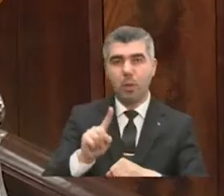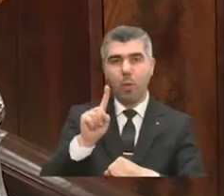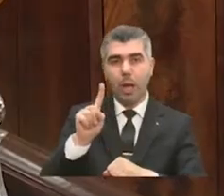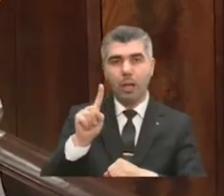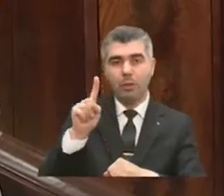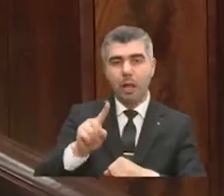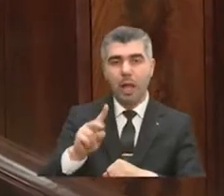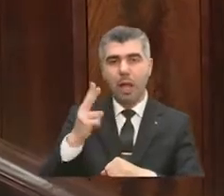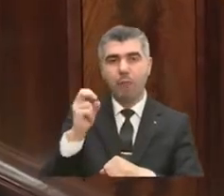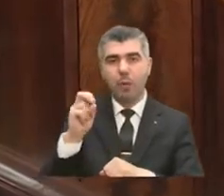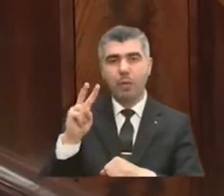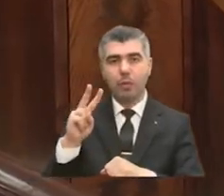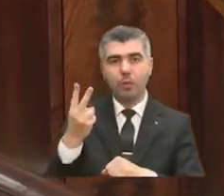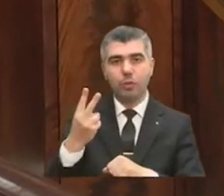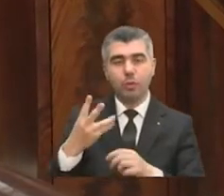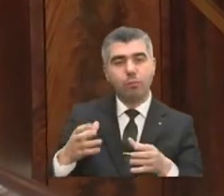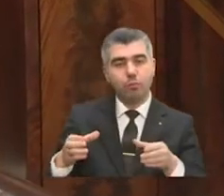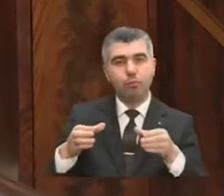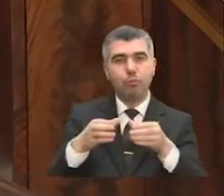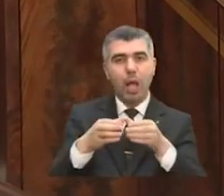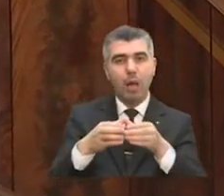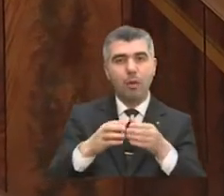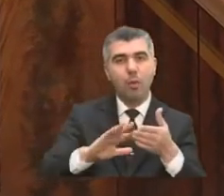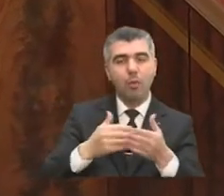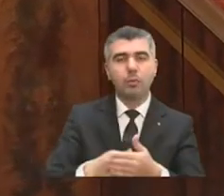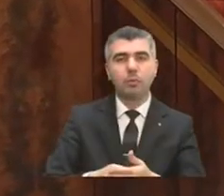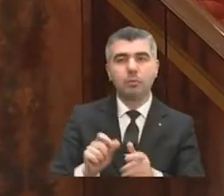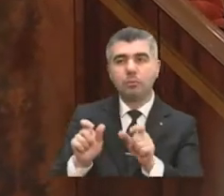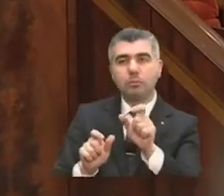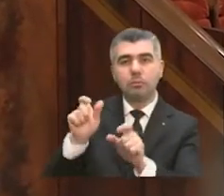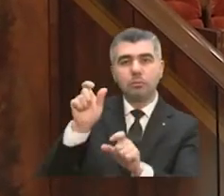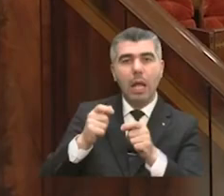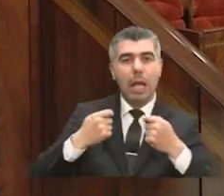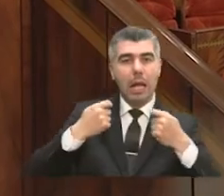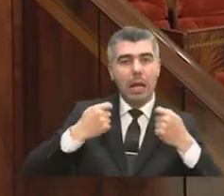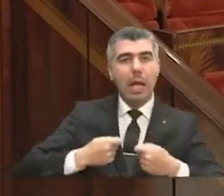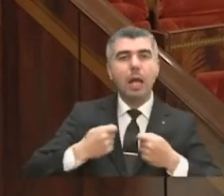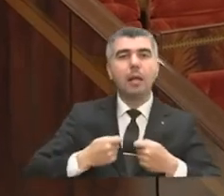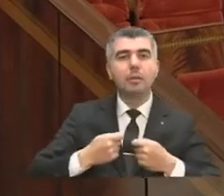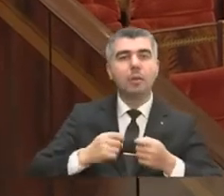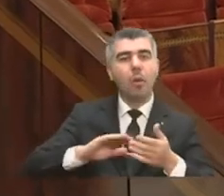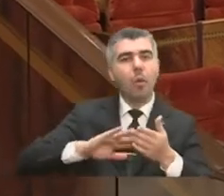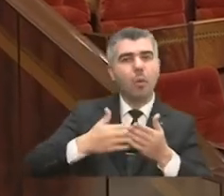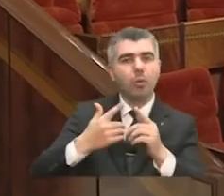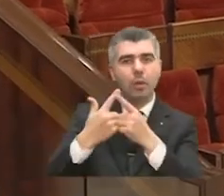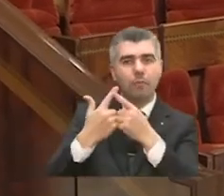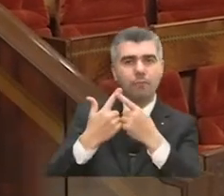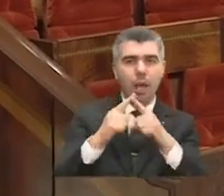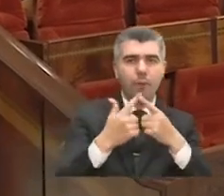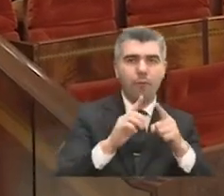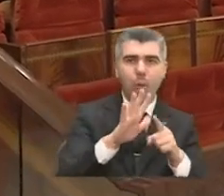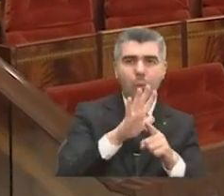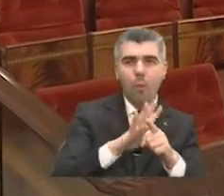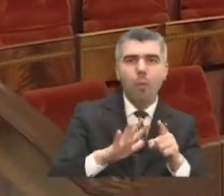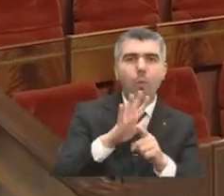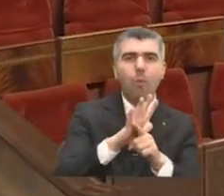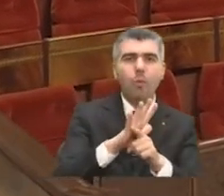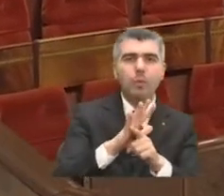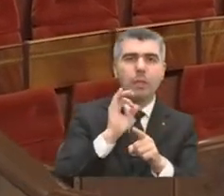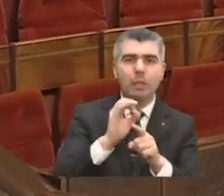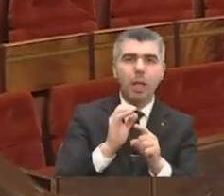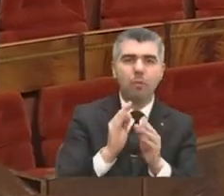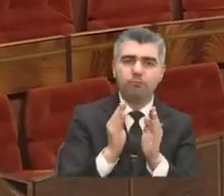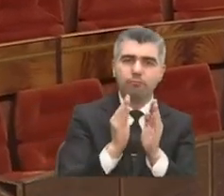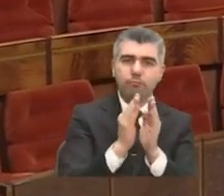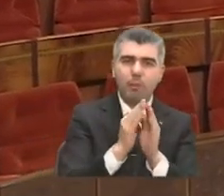a organisé une session commune auquel ont participé les